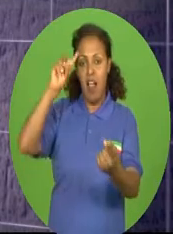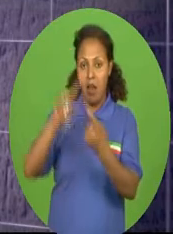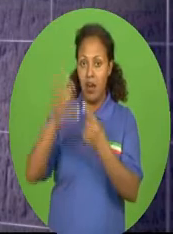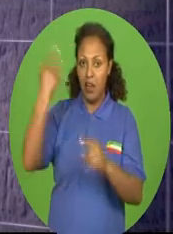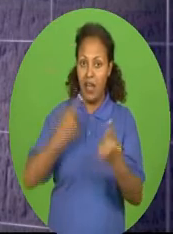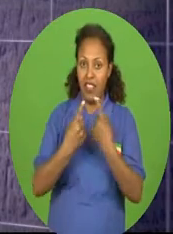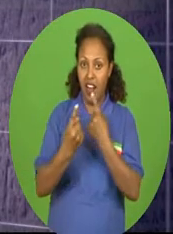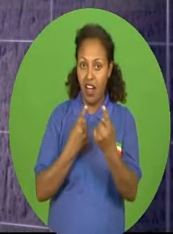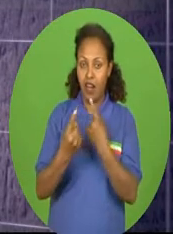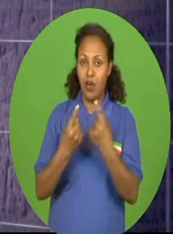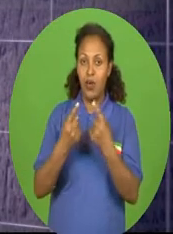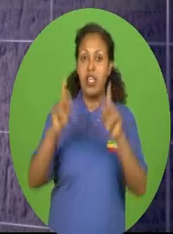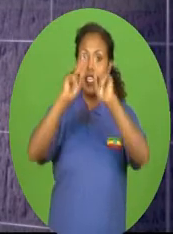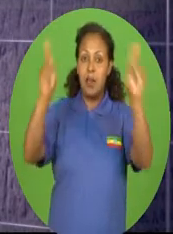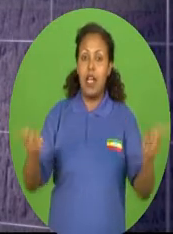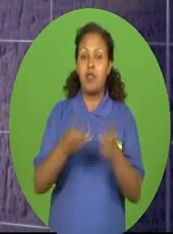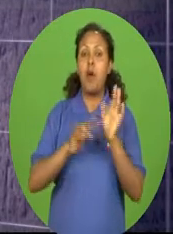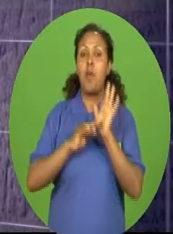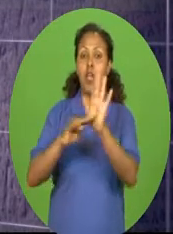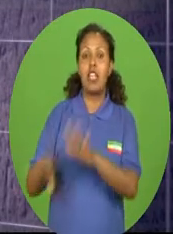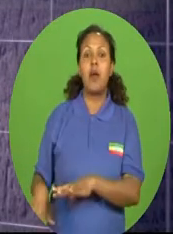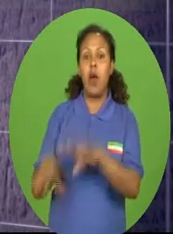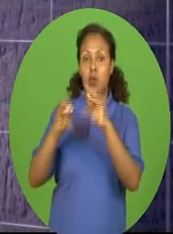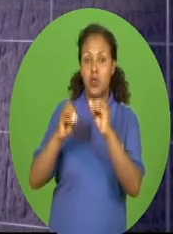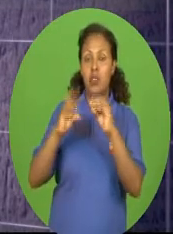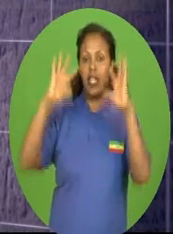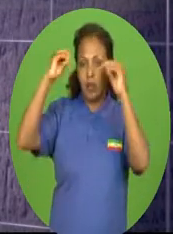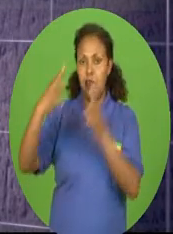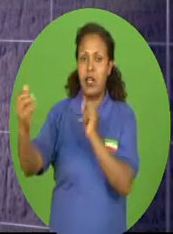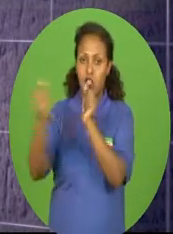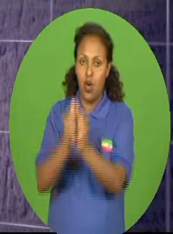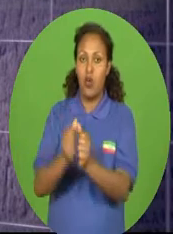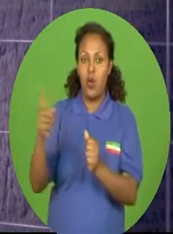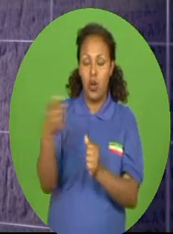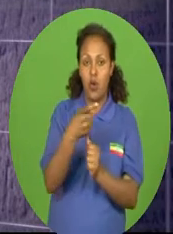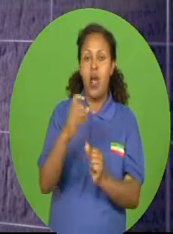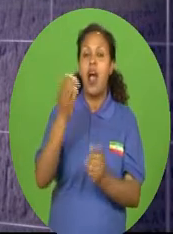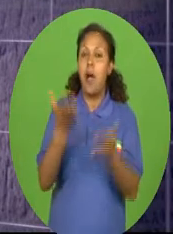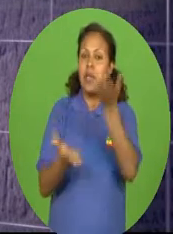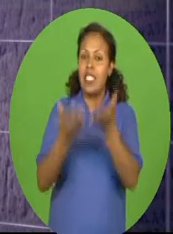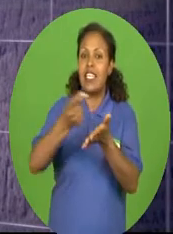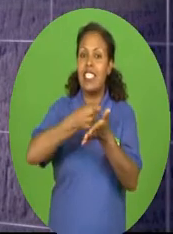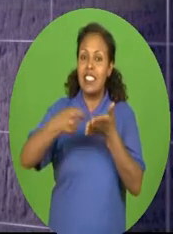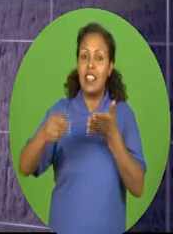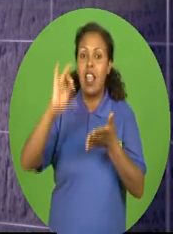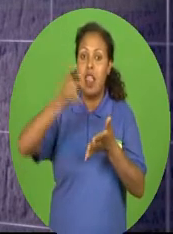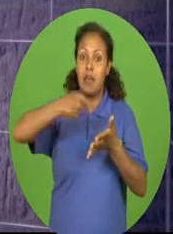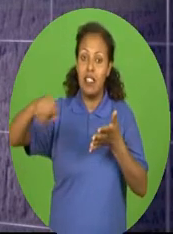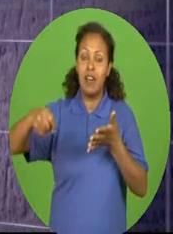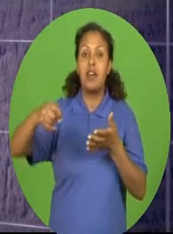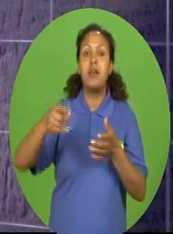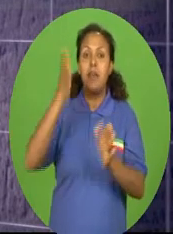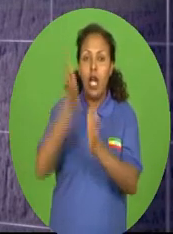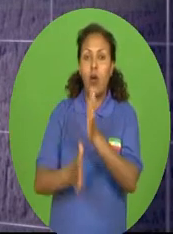ነበር የተነጋገርነው። የፕላዝማ ሞዴል ተማሪዎችም ከመምህራቸው ጋር ሆነው አመዛዛኝ ድርሰትን